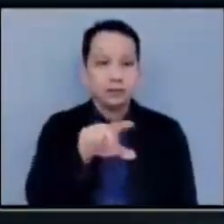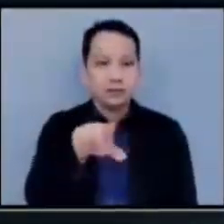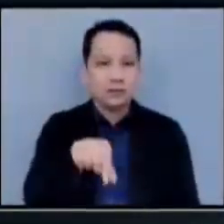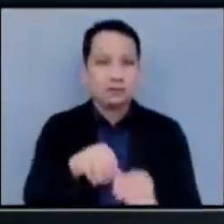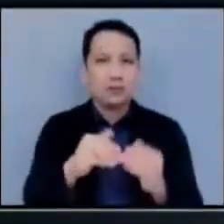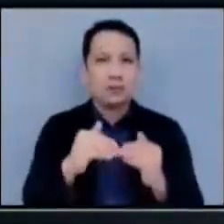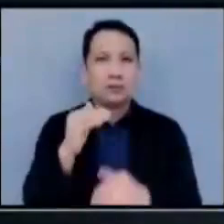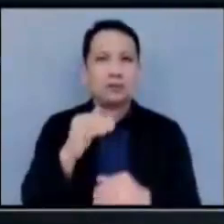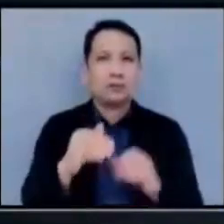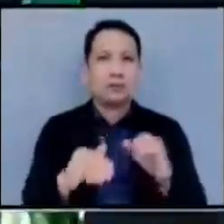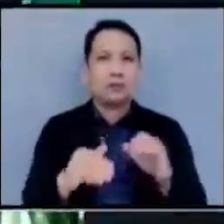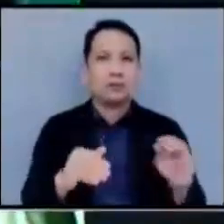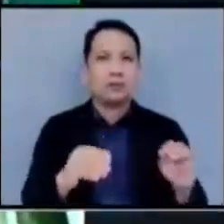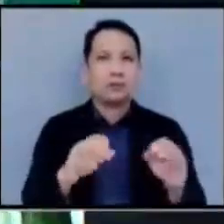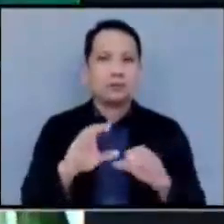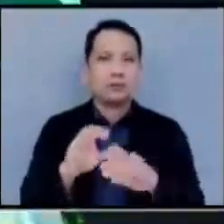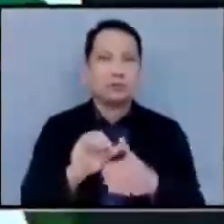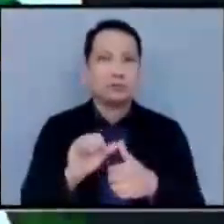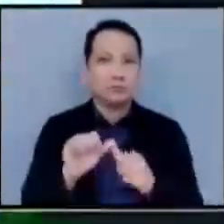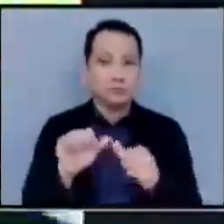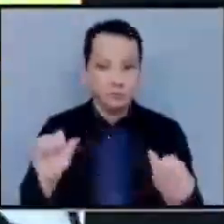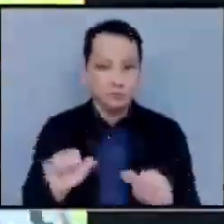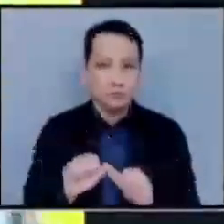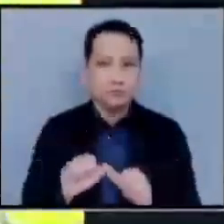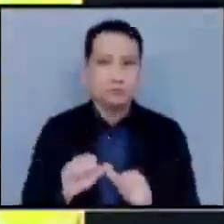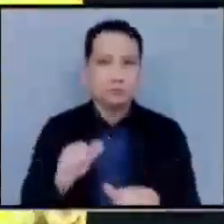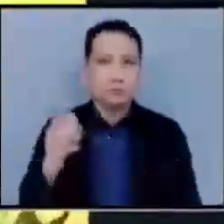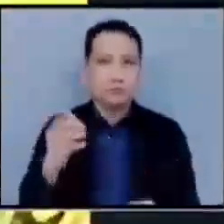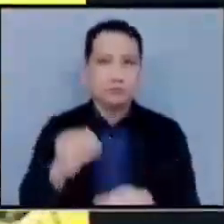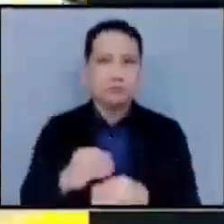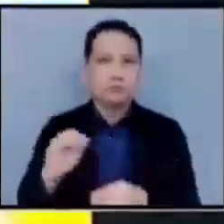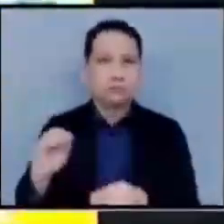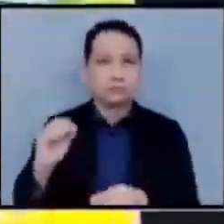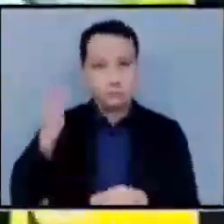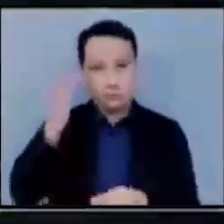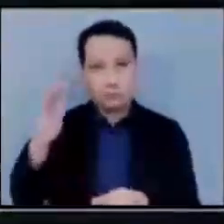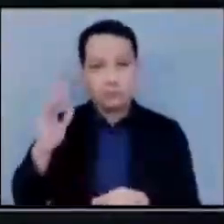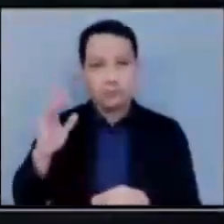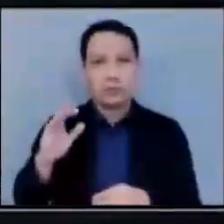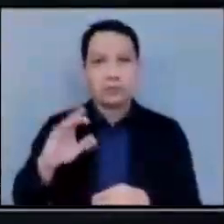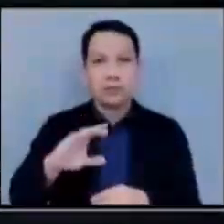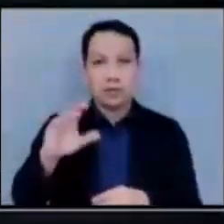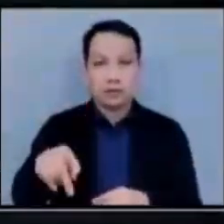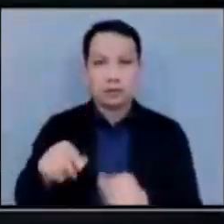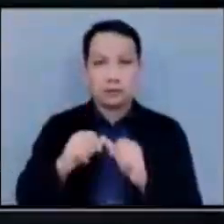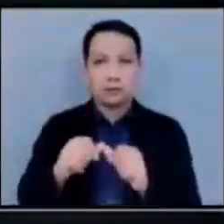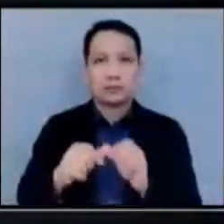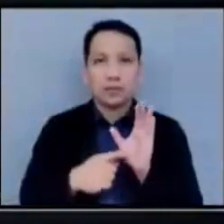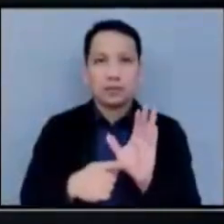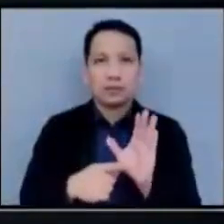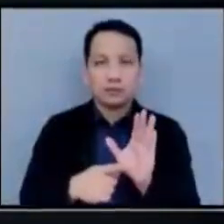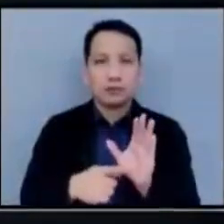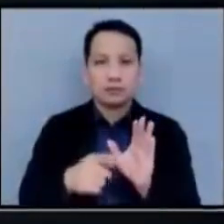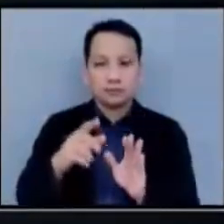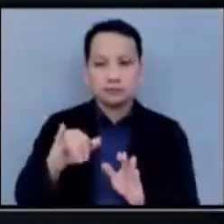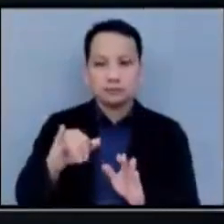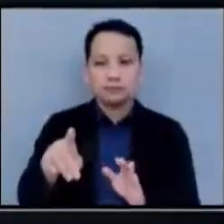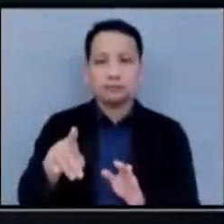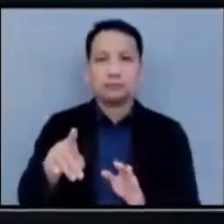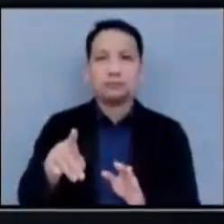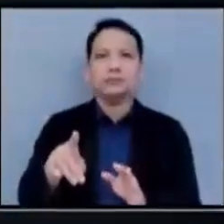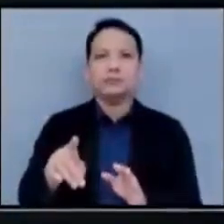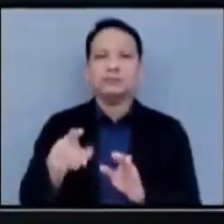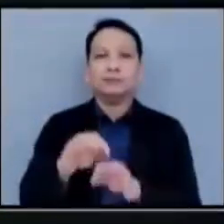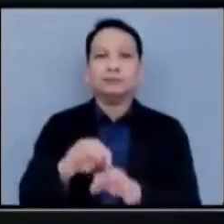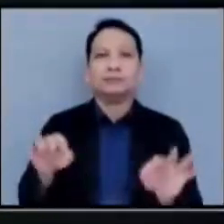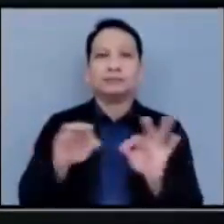card registration area. Nagdala din sila ng mga smartphone. Kinakailangan lang magpakita ng government identification card ng